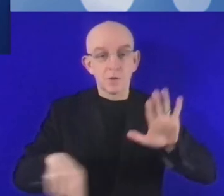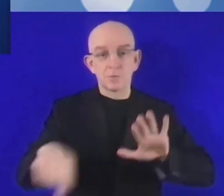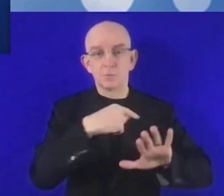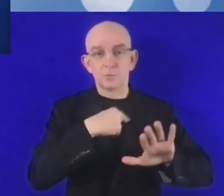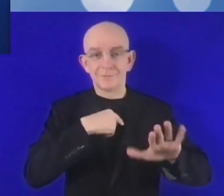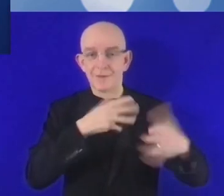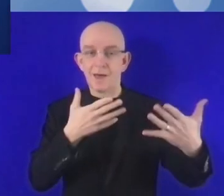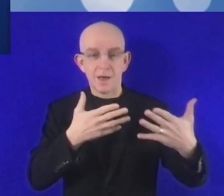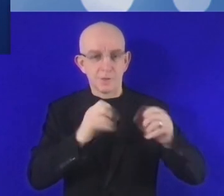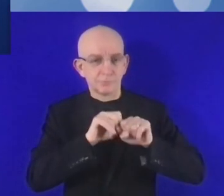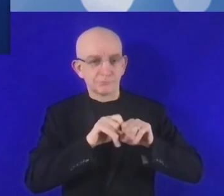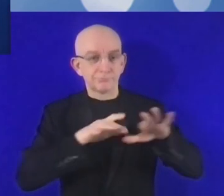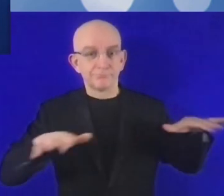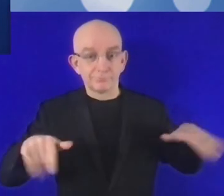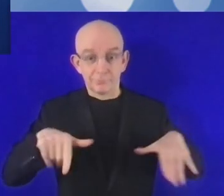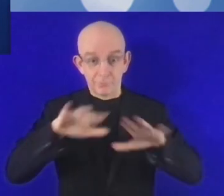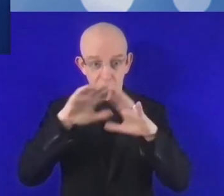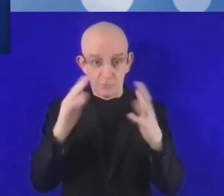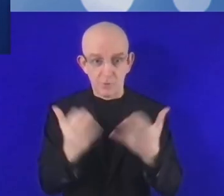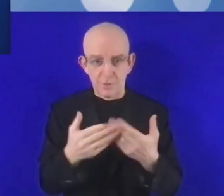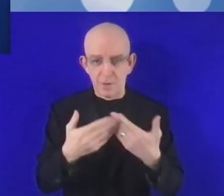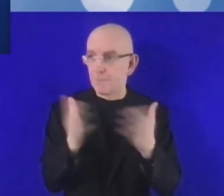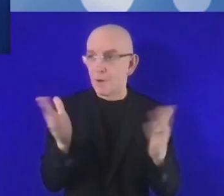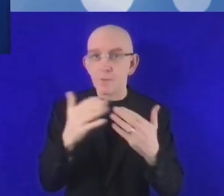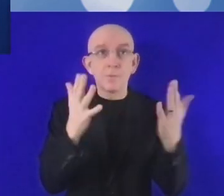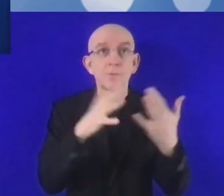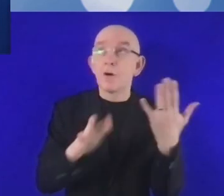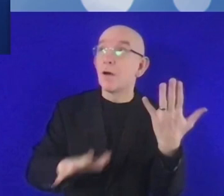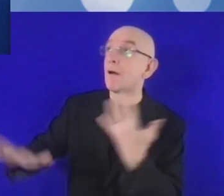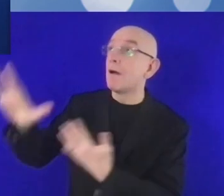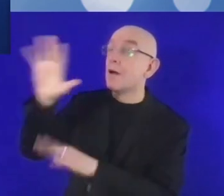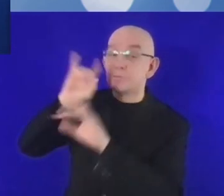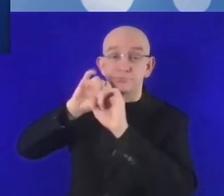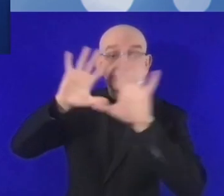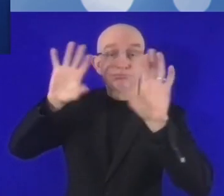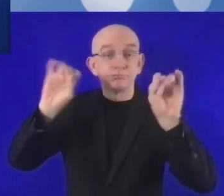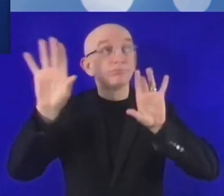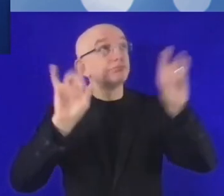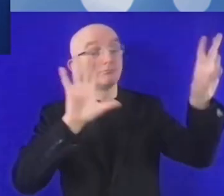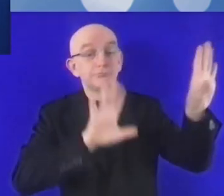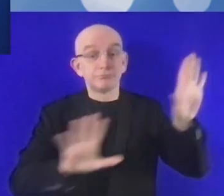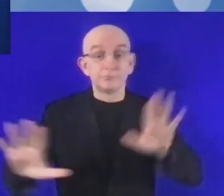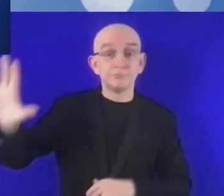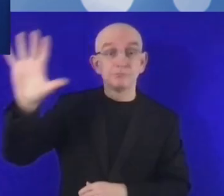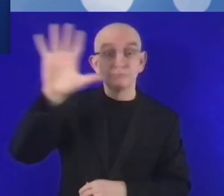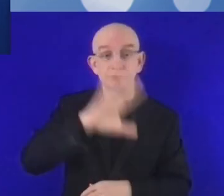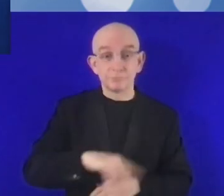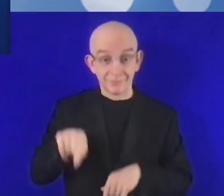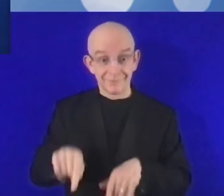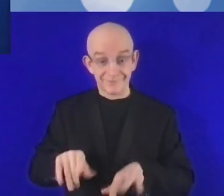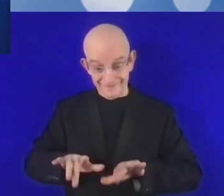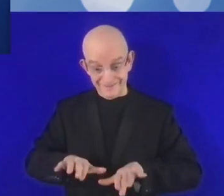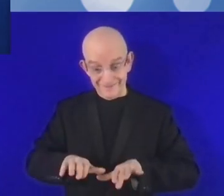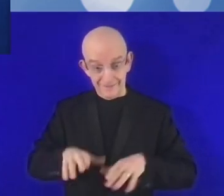а просто расширить границы Земли до границ космоса. Действительно ли у интернета